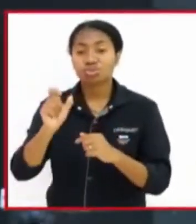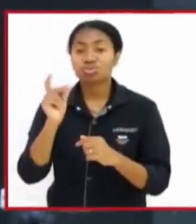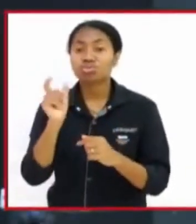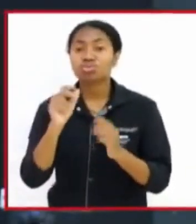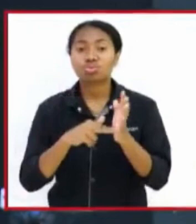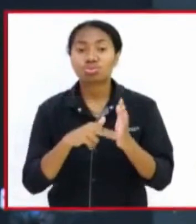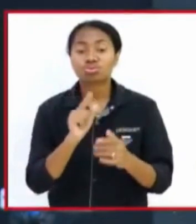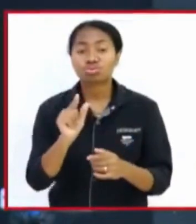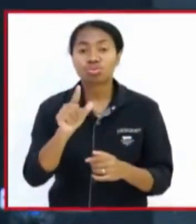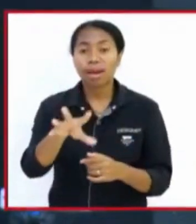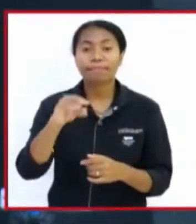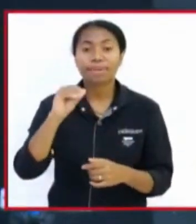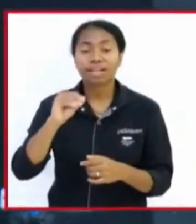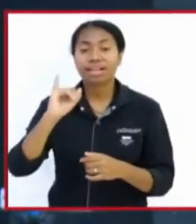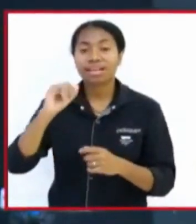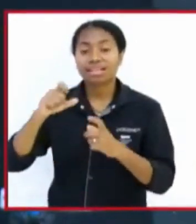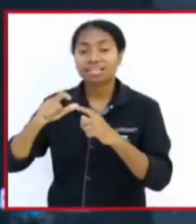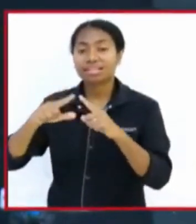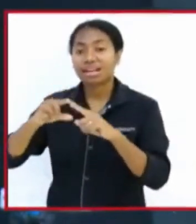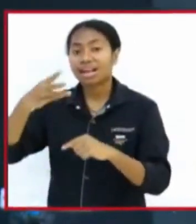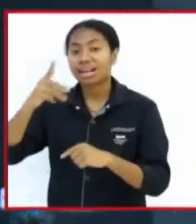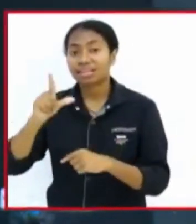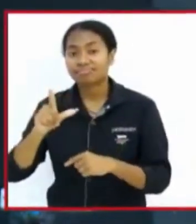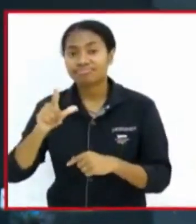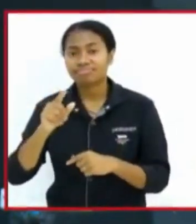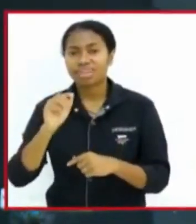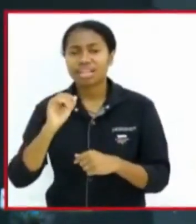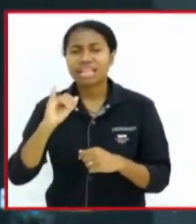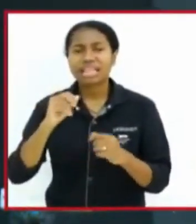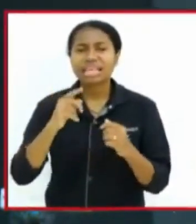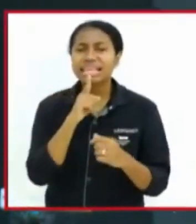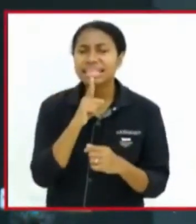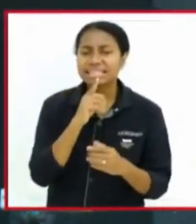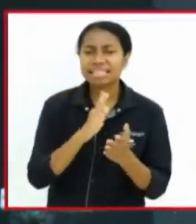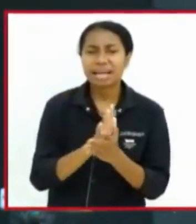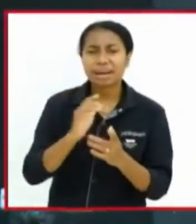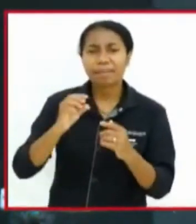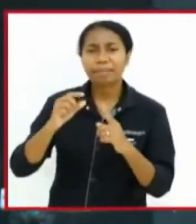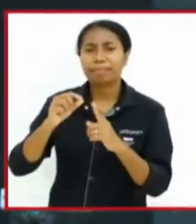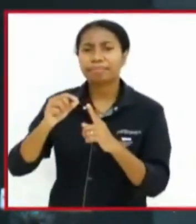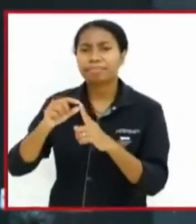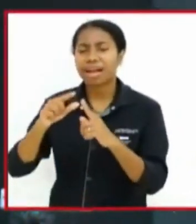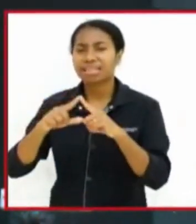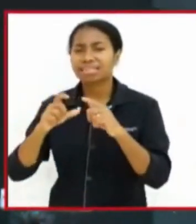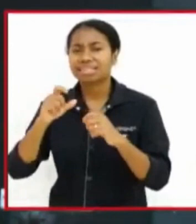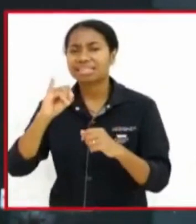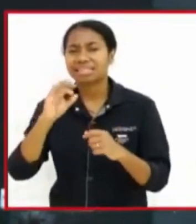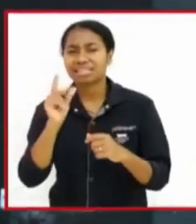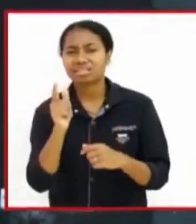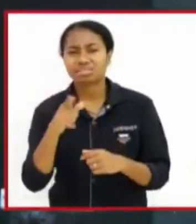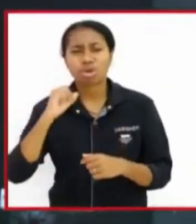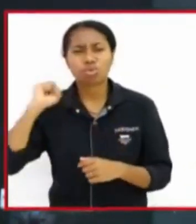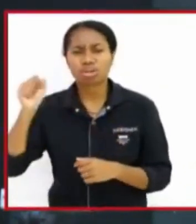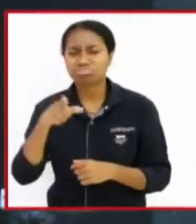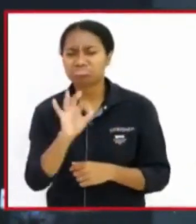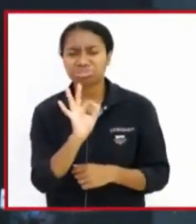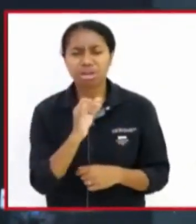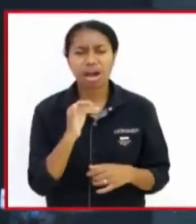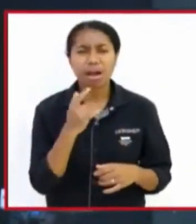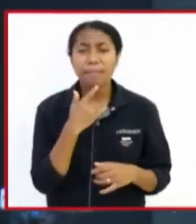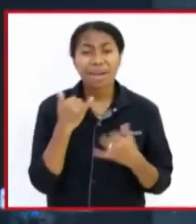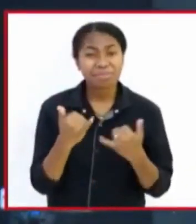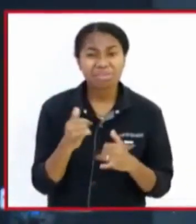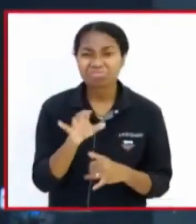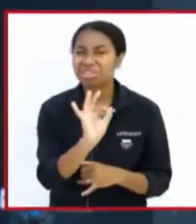Israel Inggris Prancis Hai kekuatan Yusuf juga tidak ia